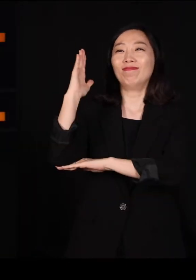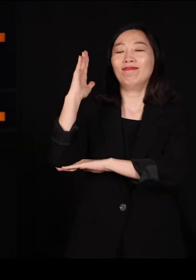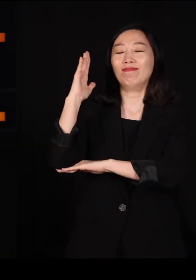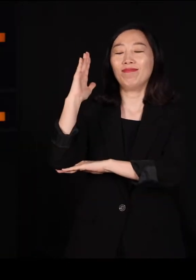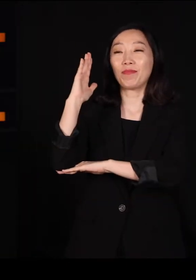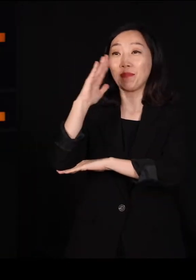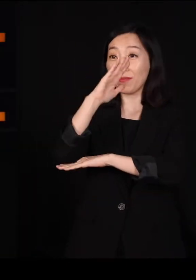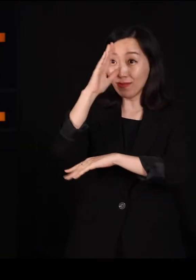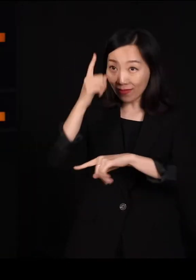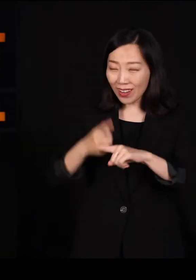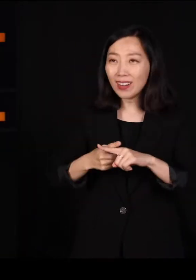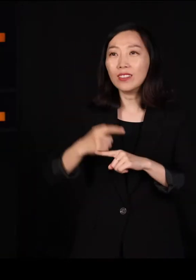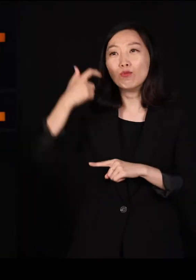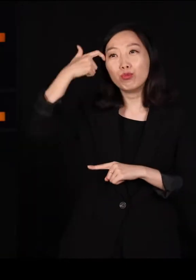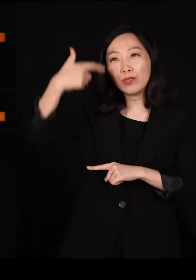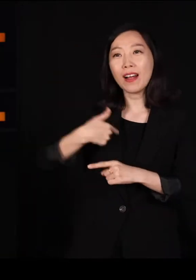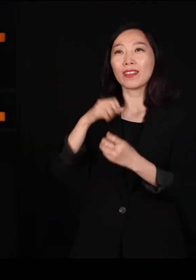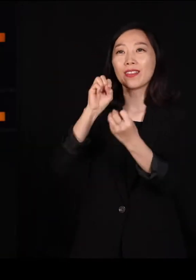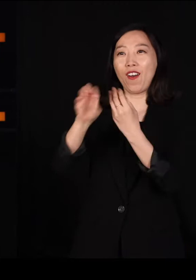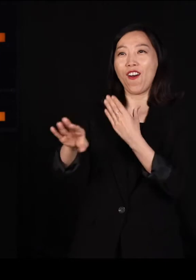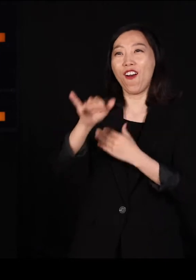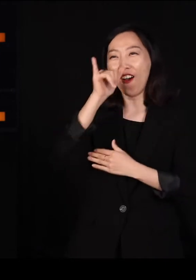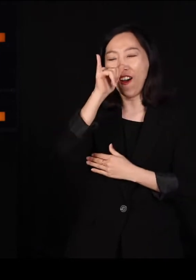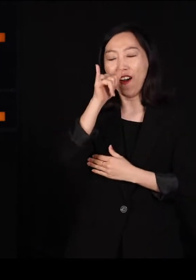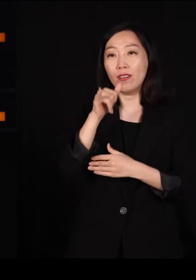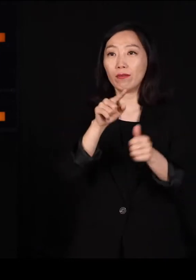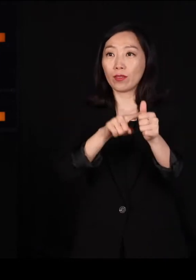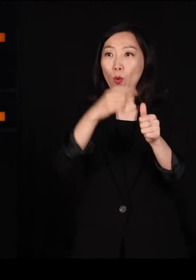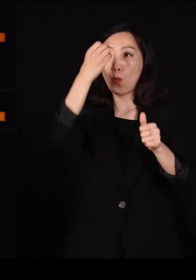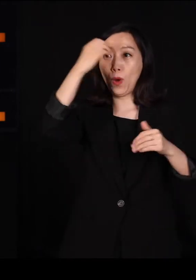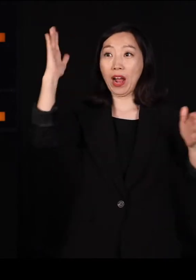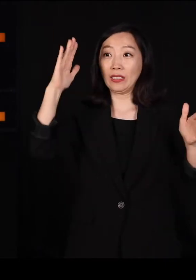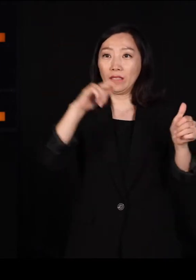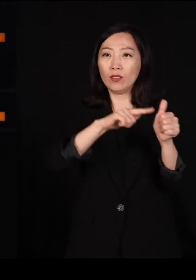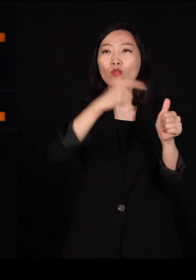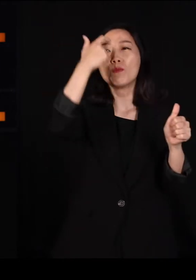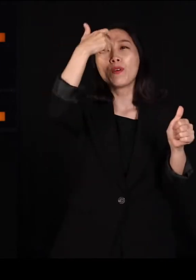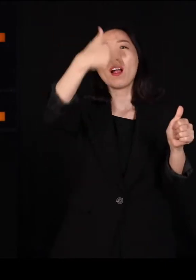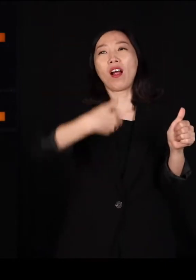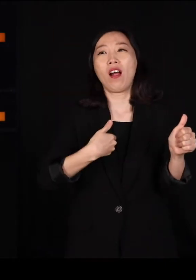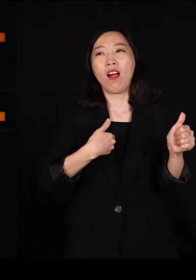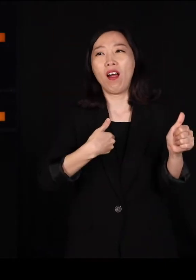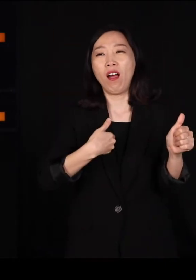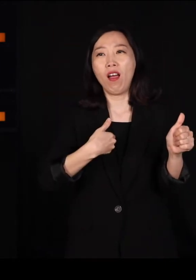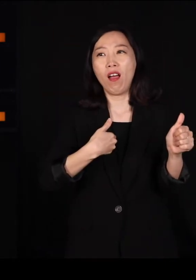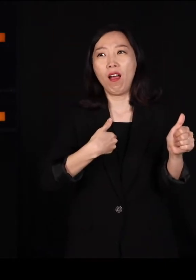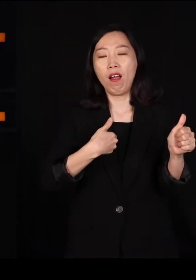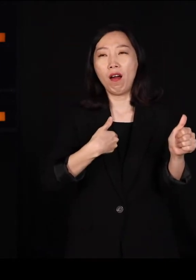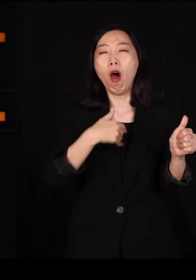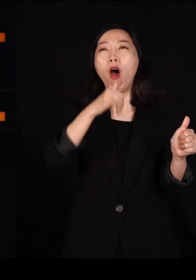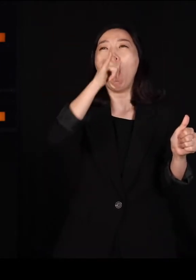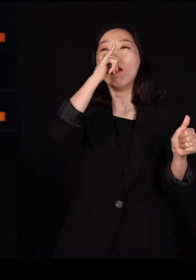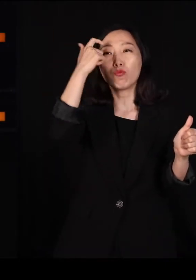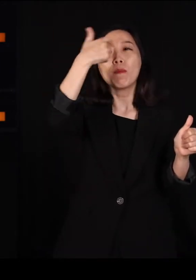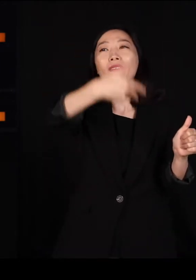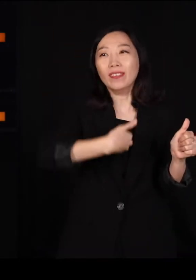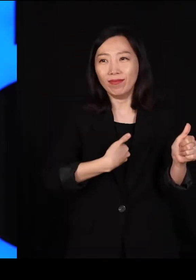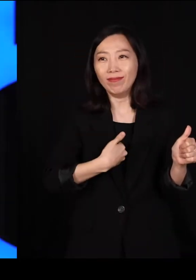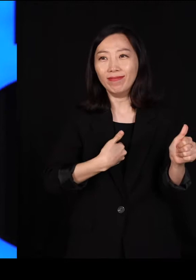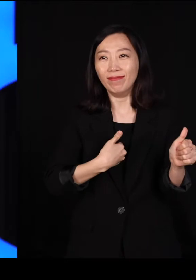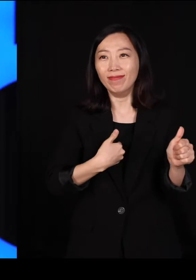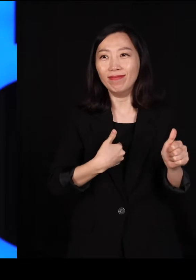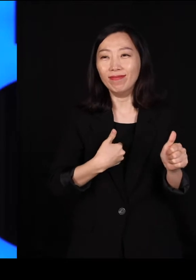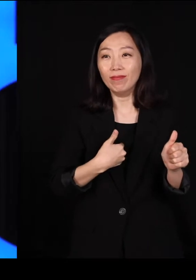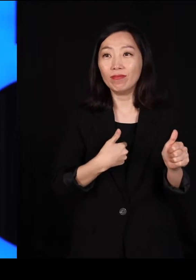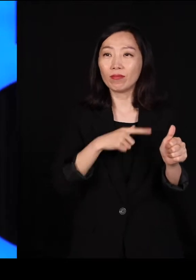질의응답 시간이었는데 고등학교 다니는 어떤 학생이 질문이 있다고 그래가지고 서서 저한테 질문을 주셨어요.